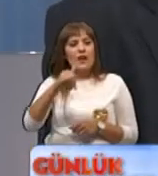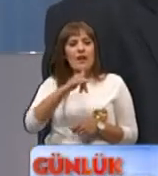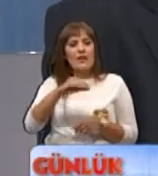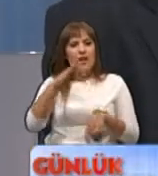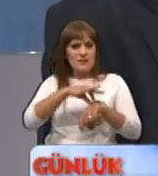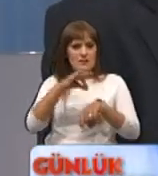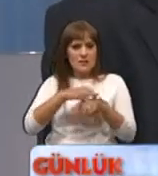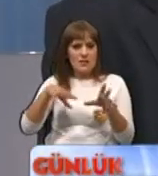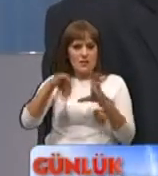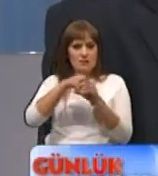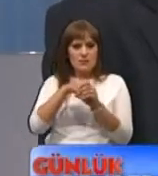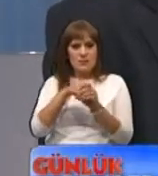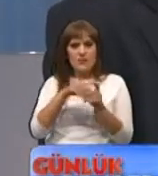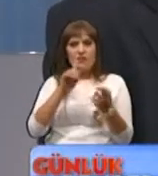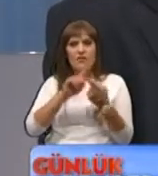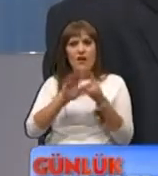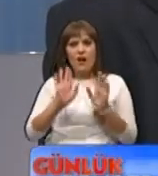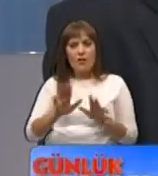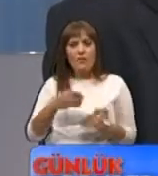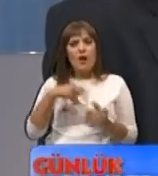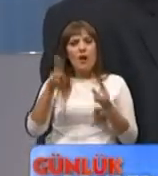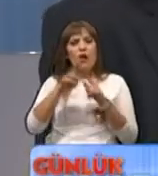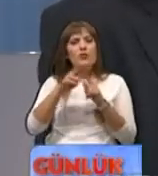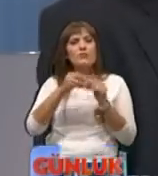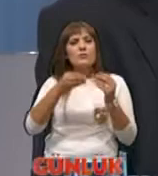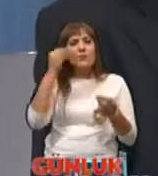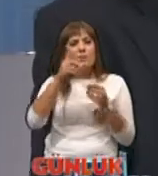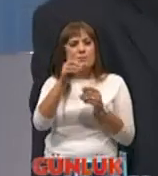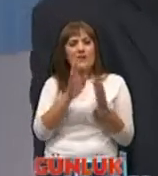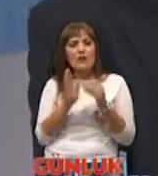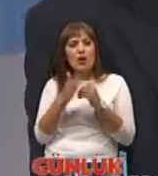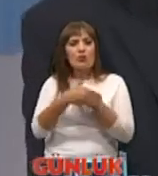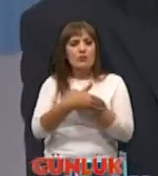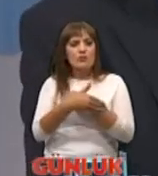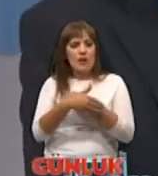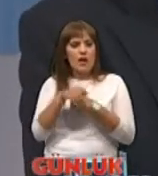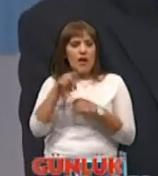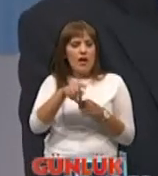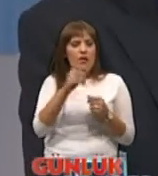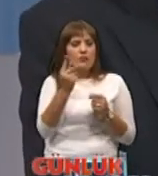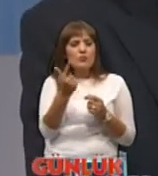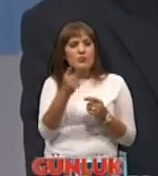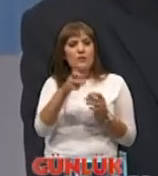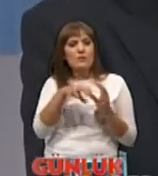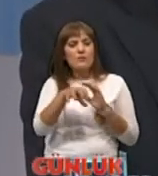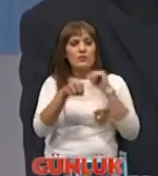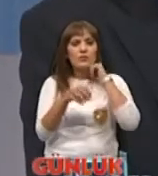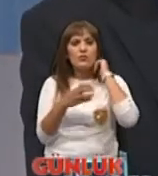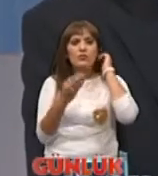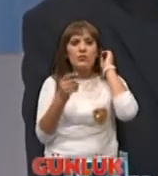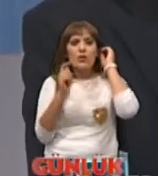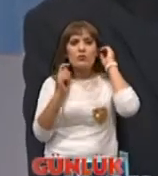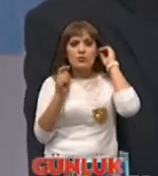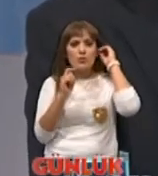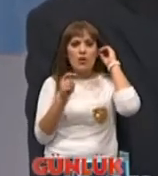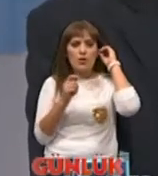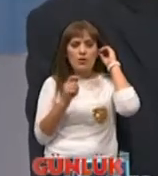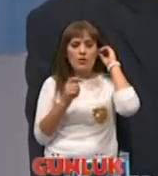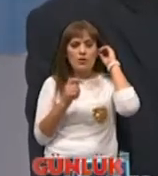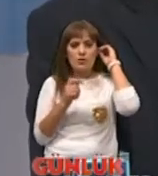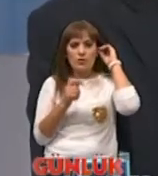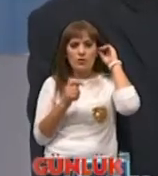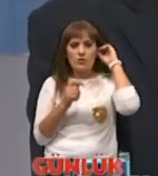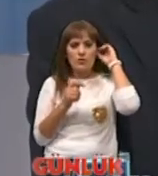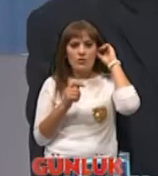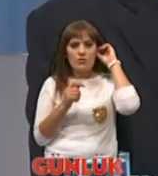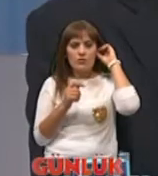aslında. Evet. Ama kozmetik dermatoloji sadece bir köşesi bunların. Doğru. Ve çok zor bir talepti